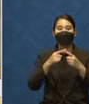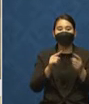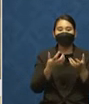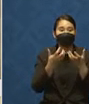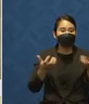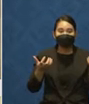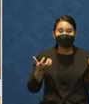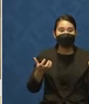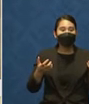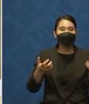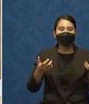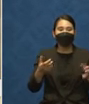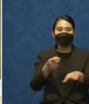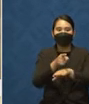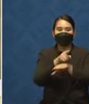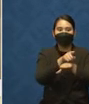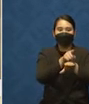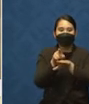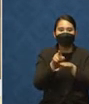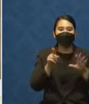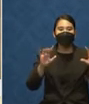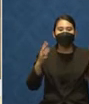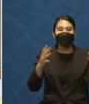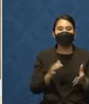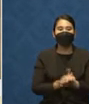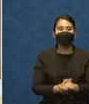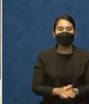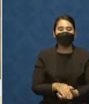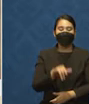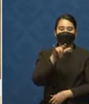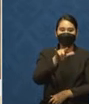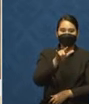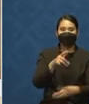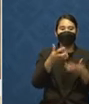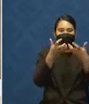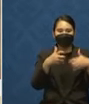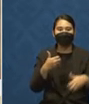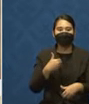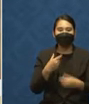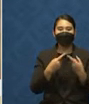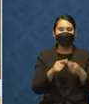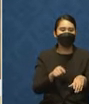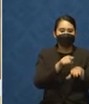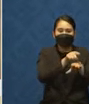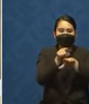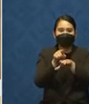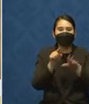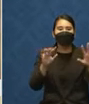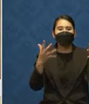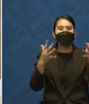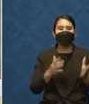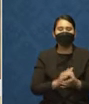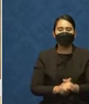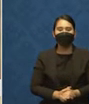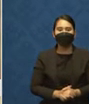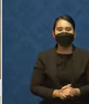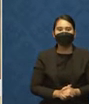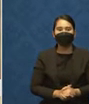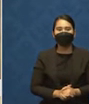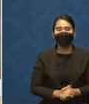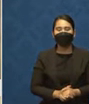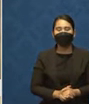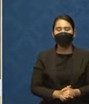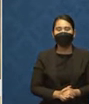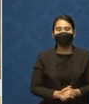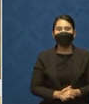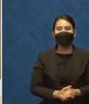ๆนะครับมีแต่ตัวเครื่องบินกับเครื่องยนต์ครับไม่มีอาวุธครับแล้วท่านประธานครับราคา